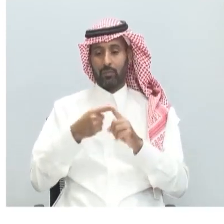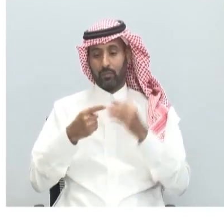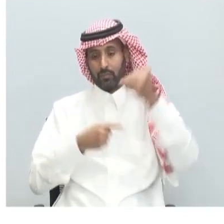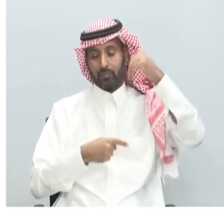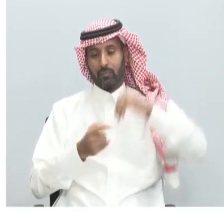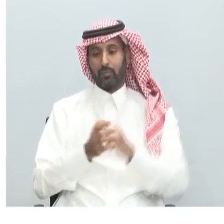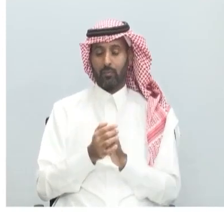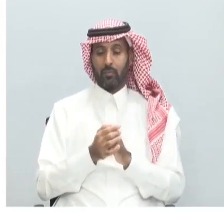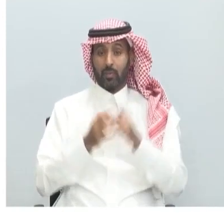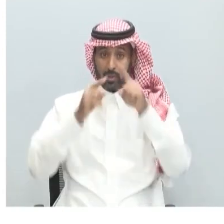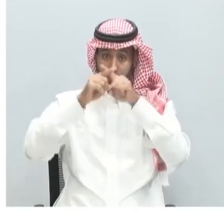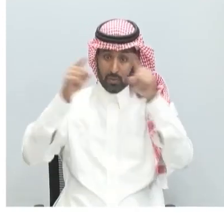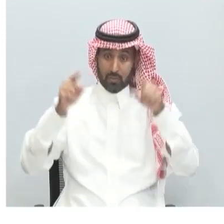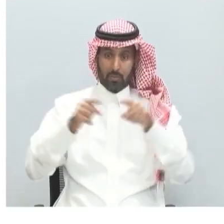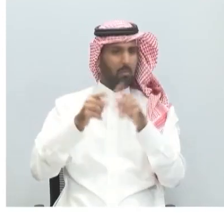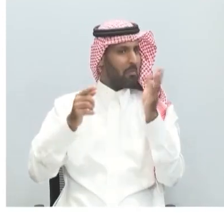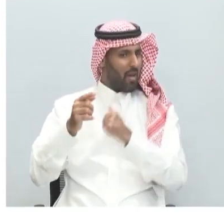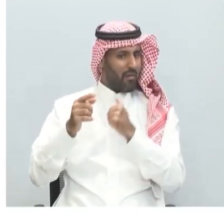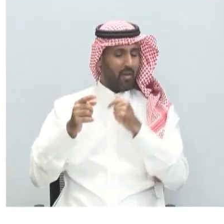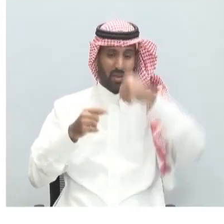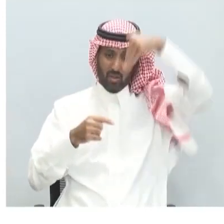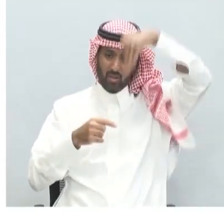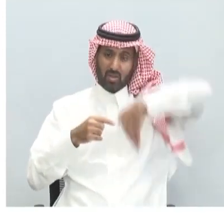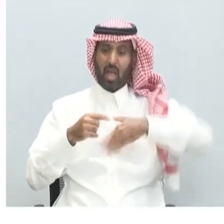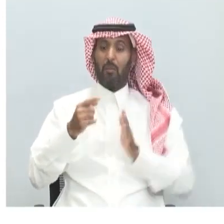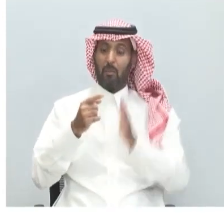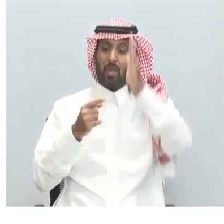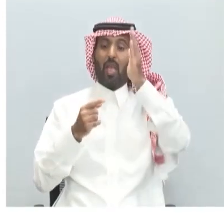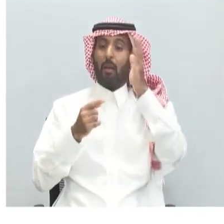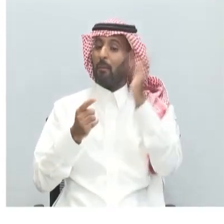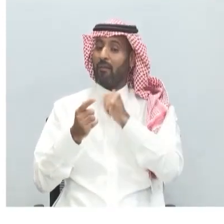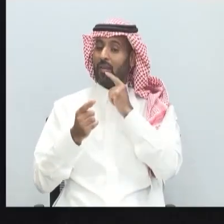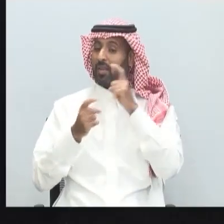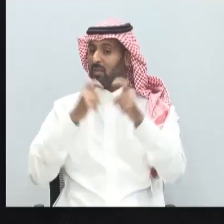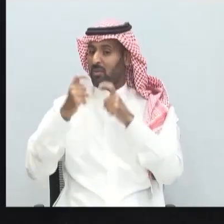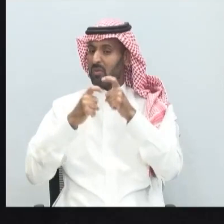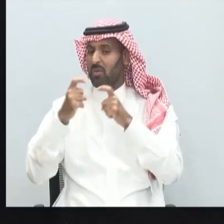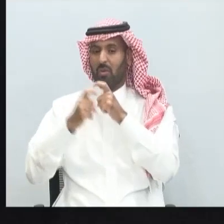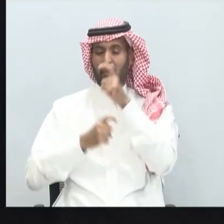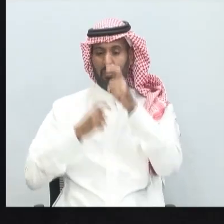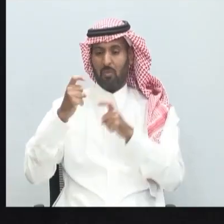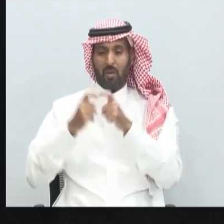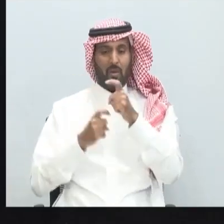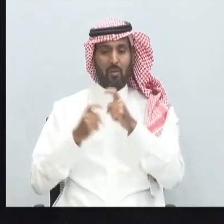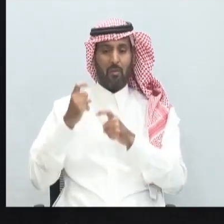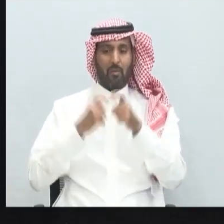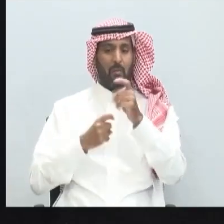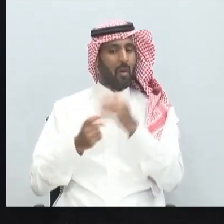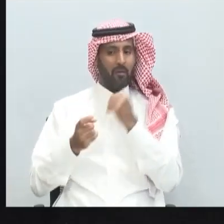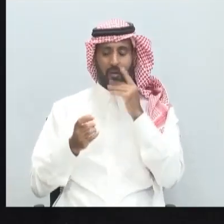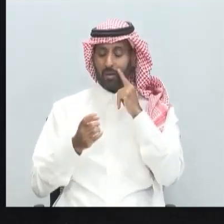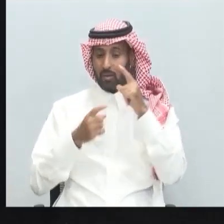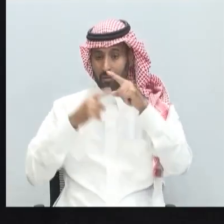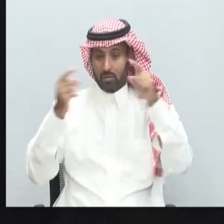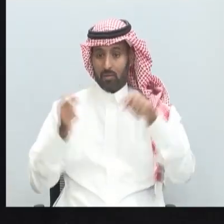يمثل المربع الفارغ بمعنى انه لا يوجد لديه الكترونات ويستطيع العنصر ان يتفاعل